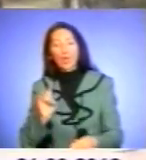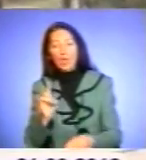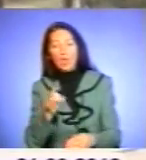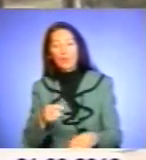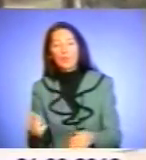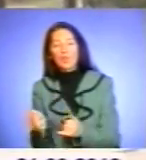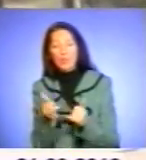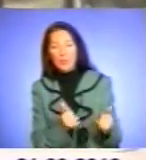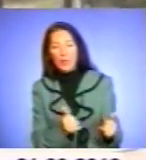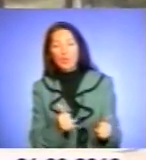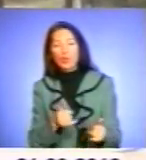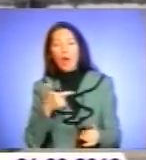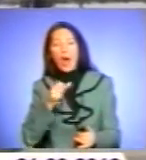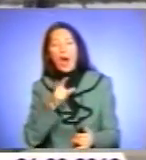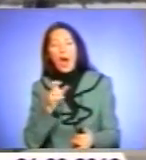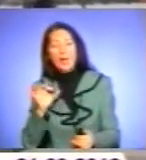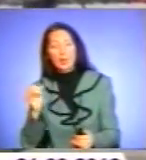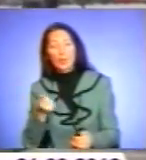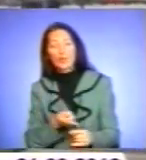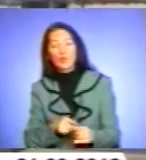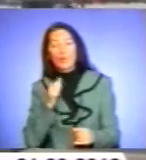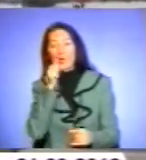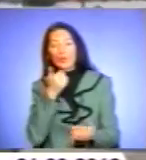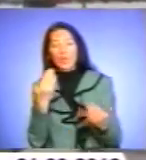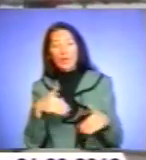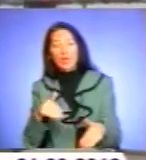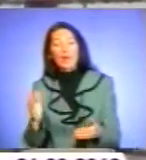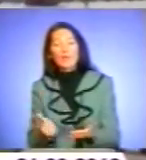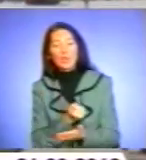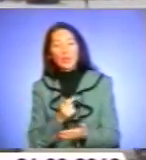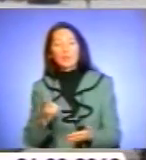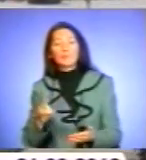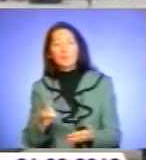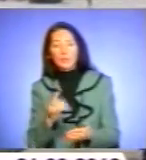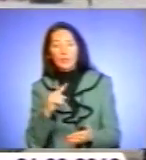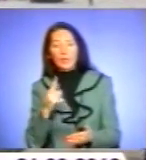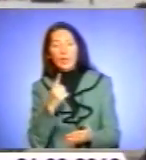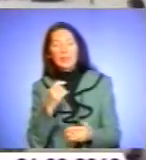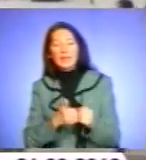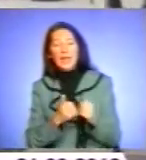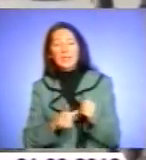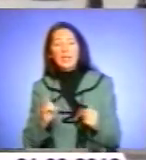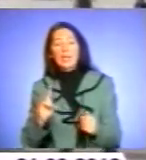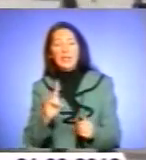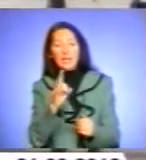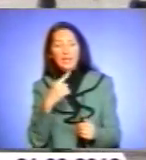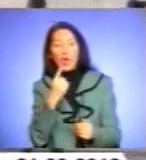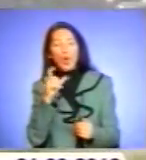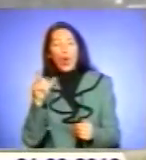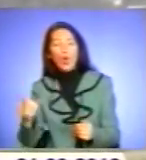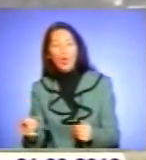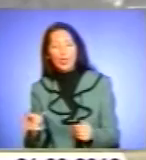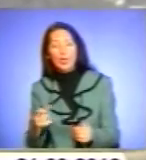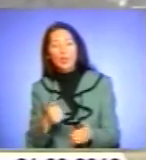авіачастин авіаційним газом, у поточному році вже вдалося довести середній наліт на одного льотчика до 36 годин. Для того, щоб підняти